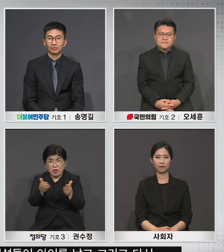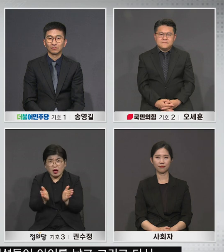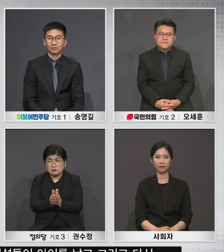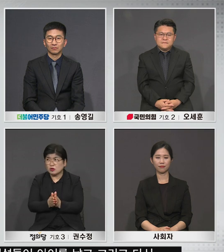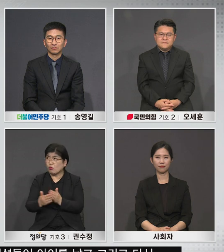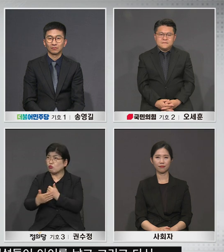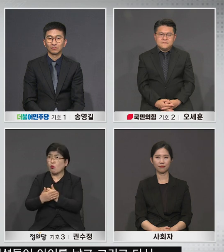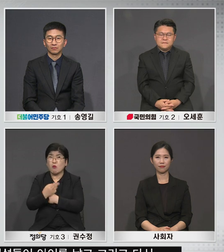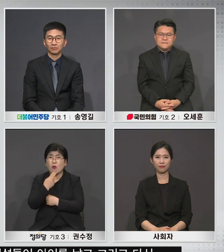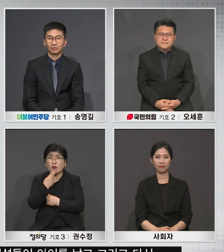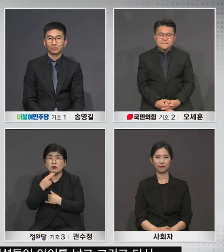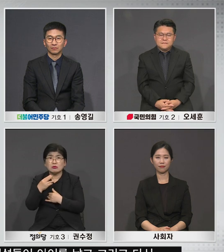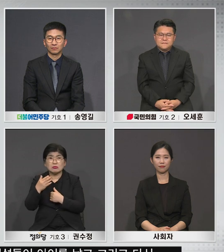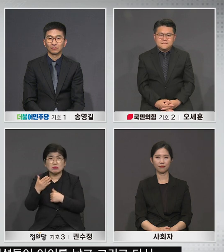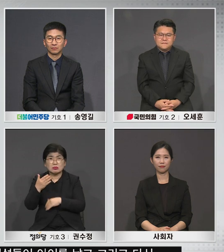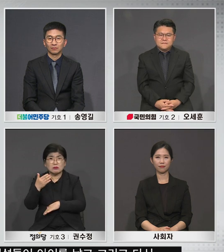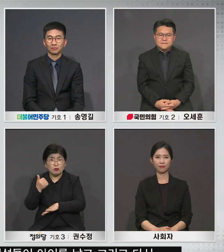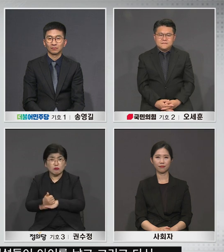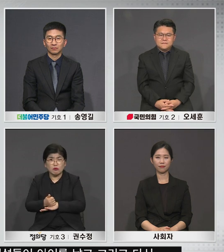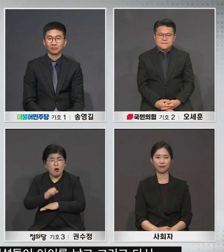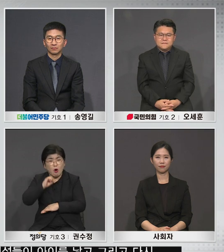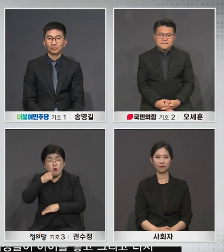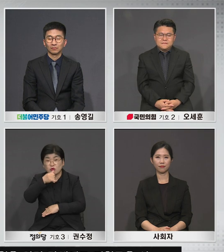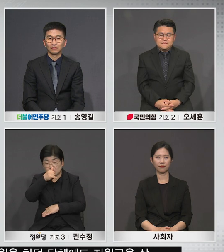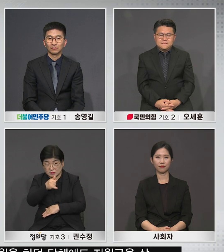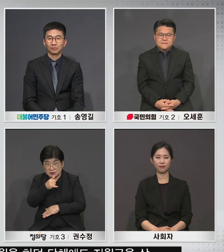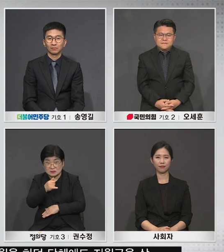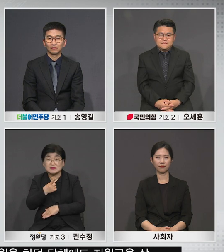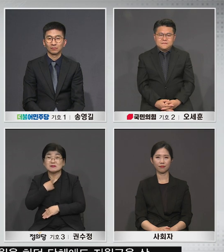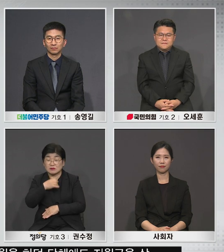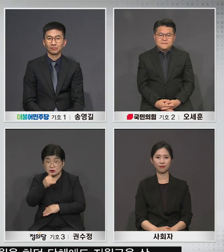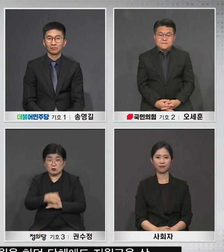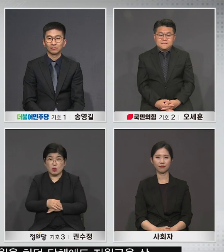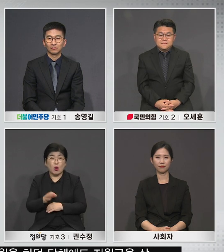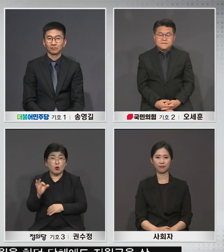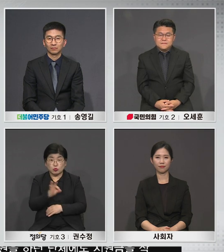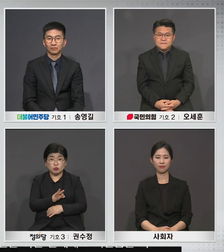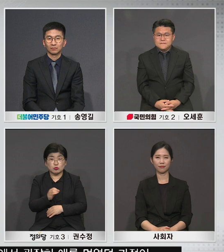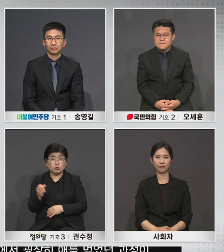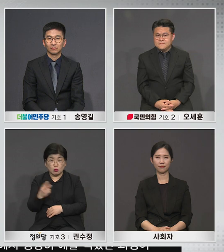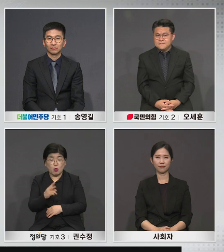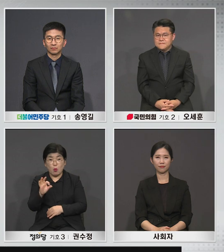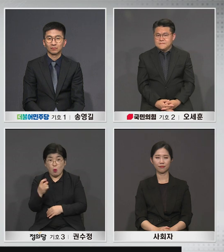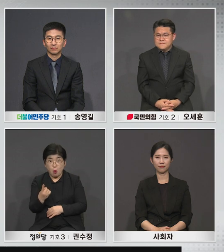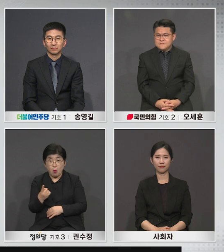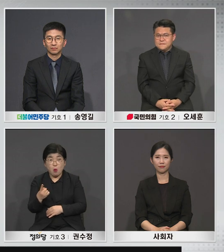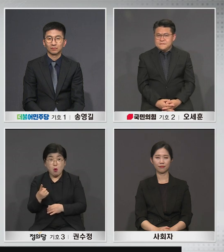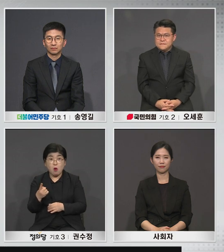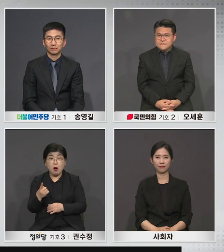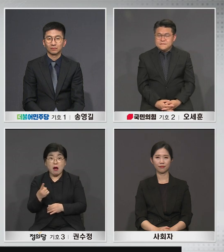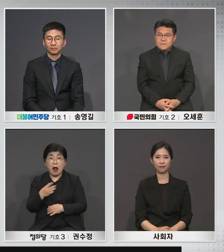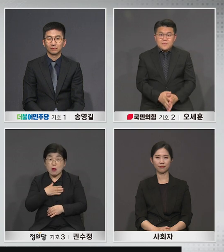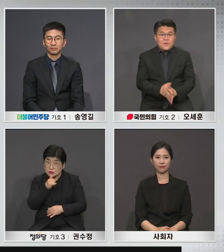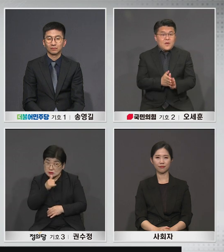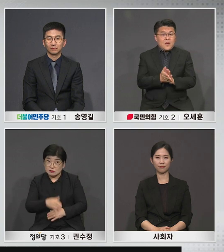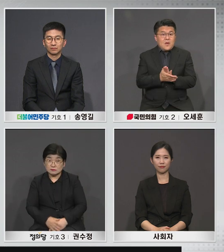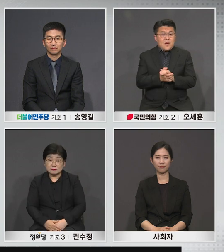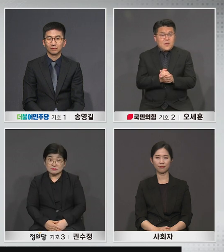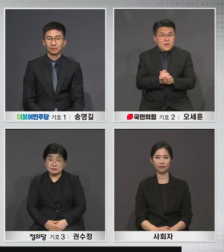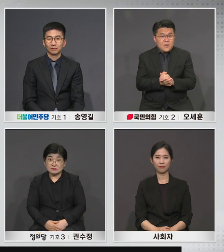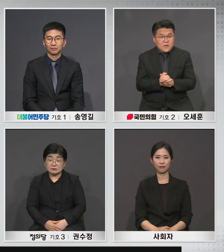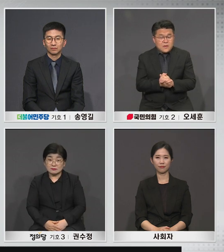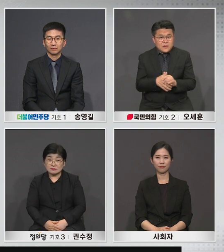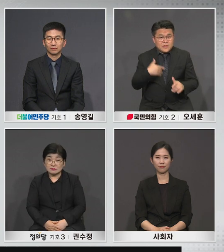과정이 있었습니다. 지난번 일이고요. 관련해서 오세훈 시장께서 이 부분을 알고는 계신지요? 지금